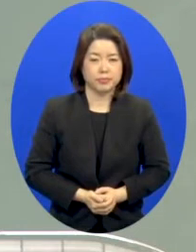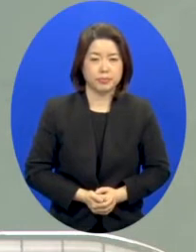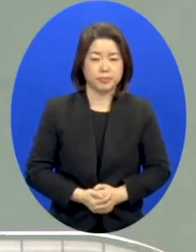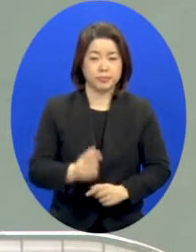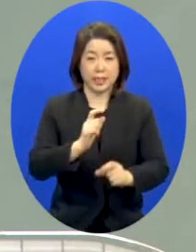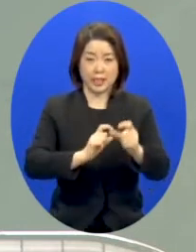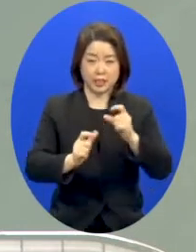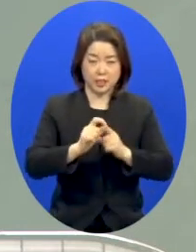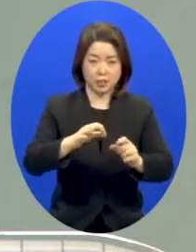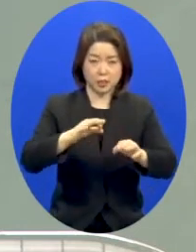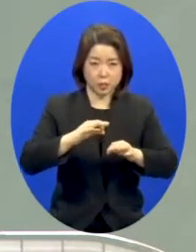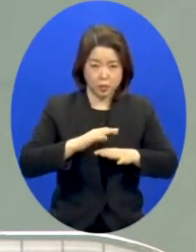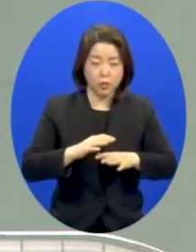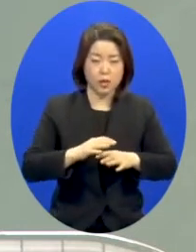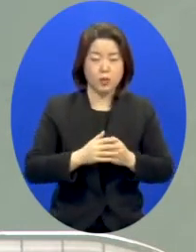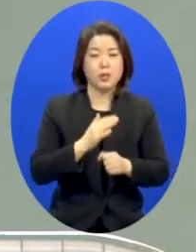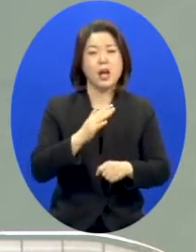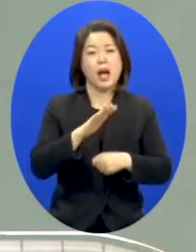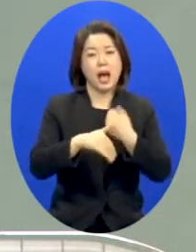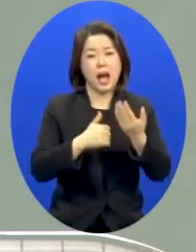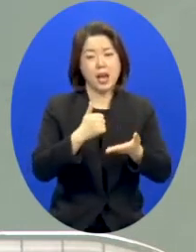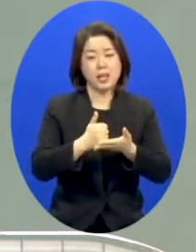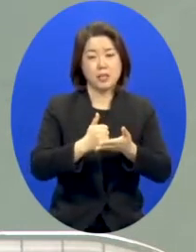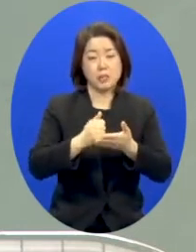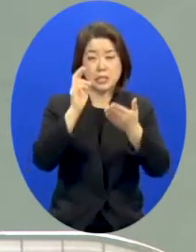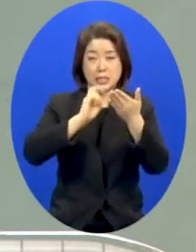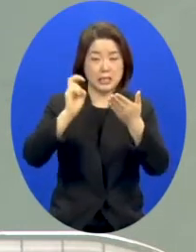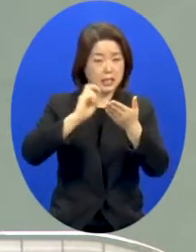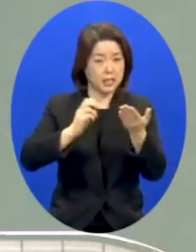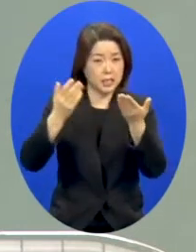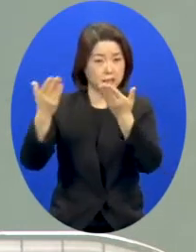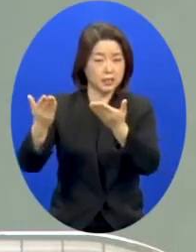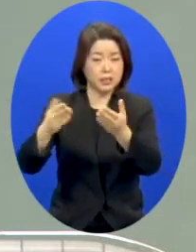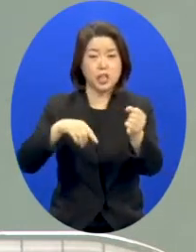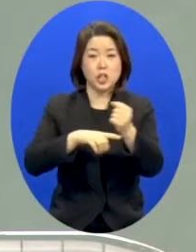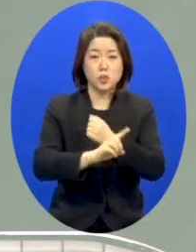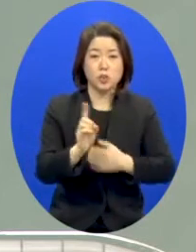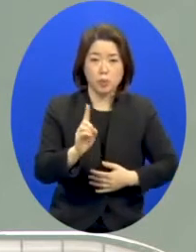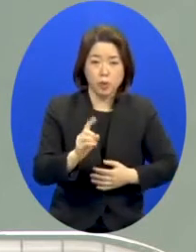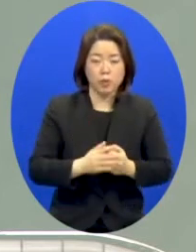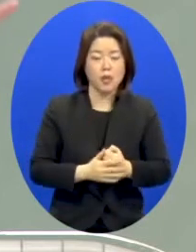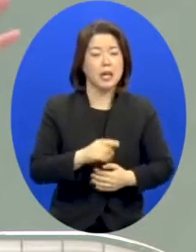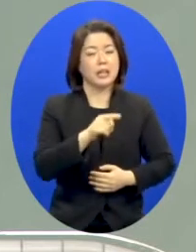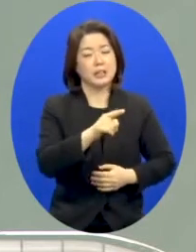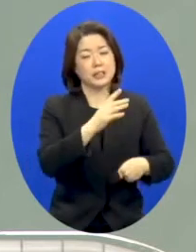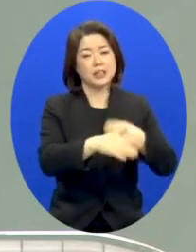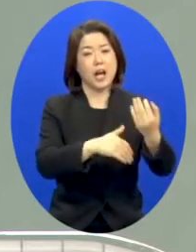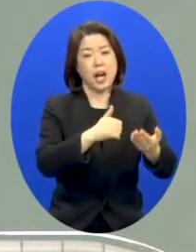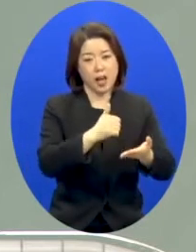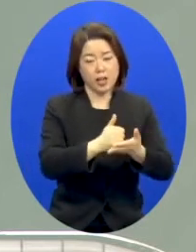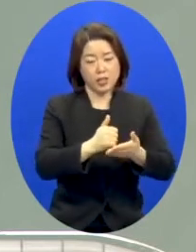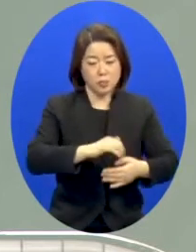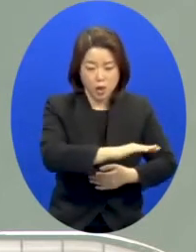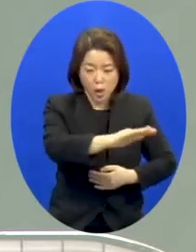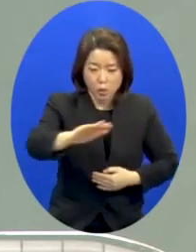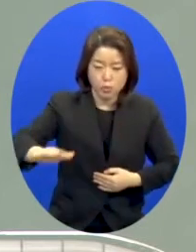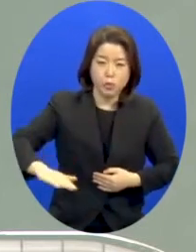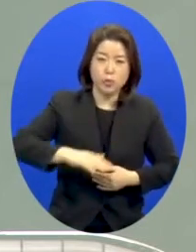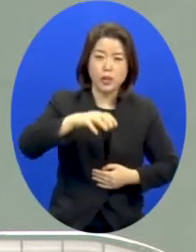더 놀라운 정말 하나님을 찬양할 이유는 그 하나님이 지금 우리 가운데 역사하시는 달